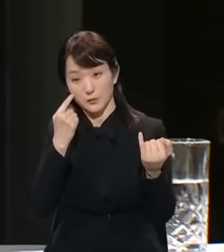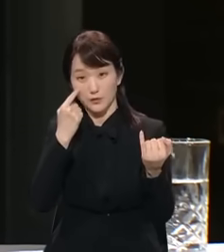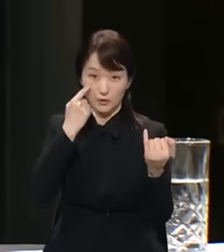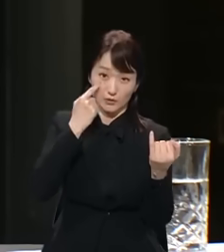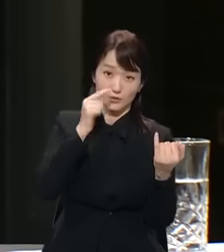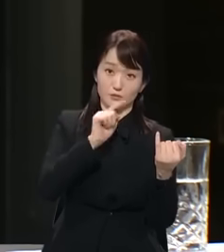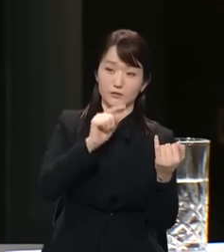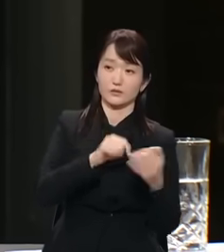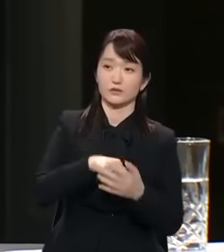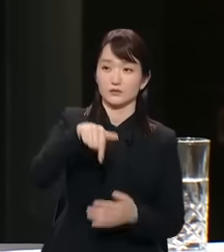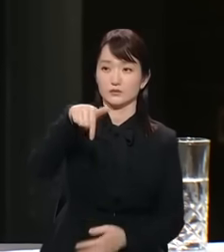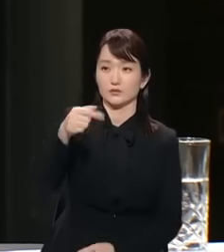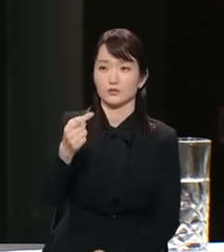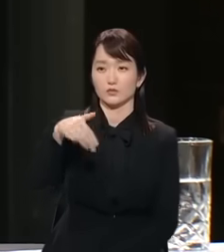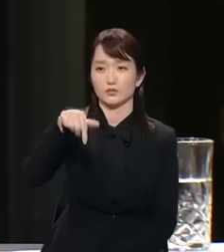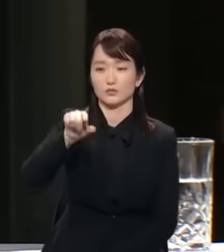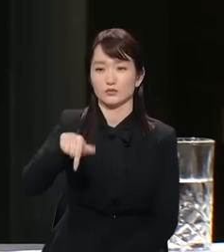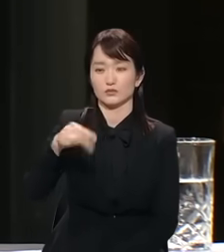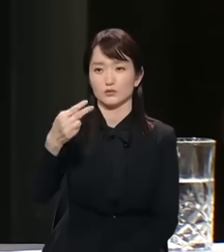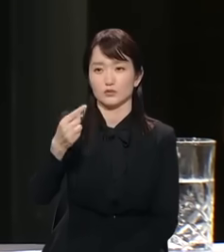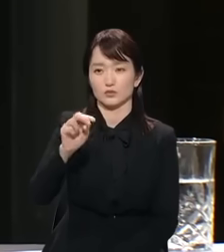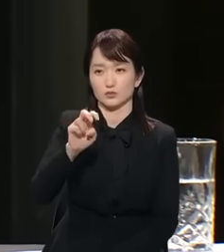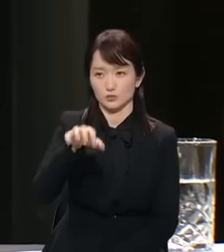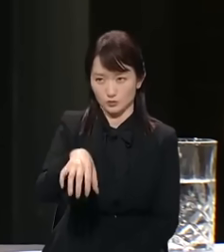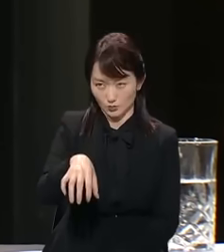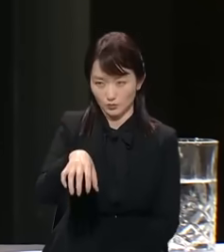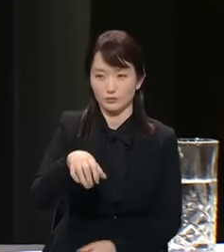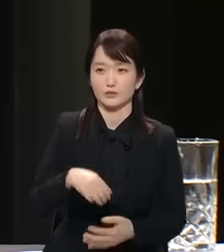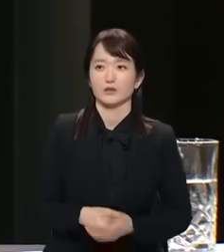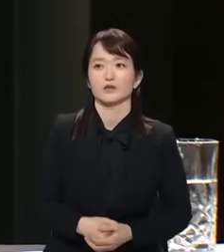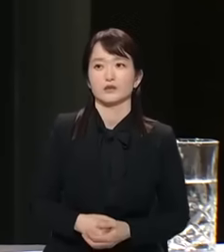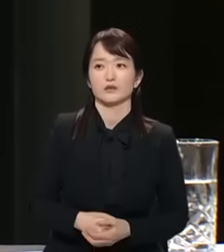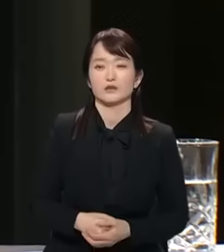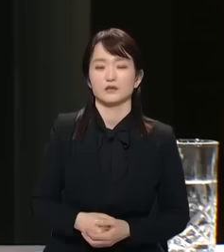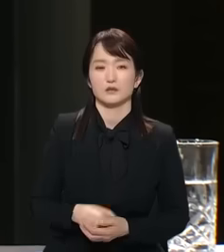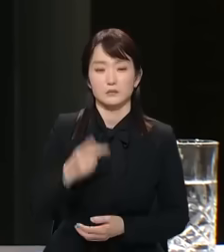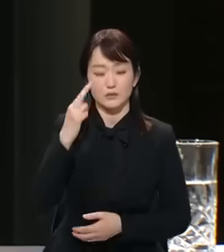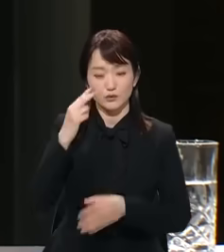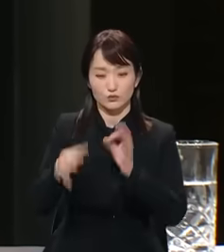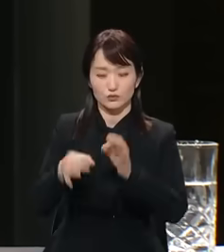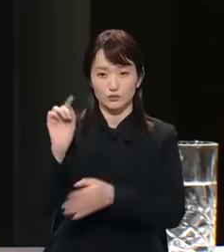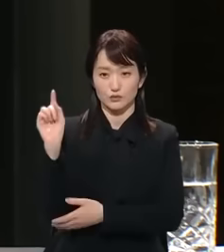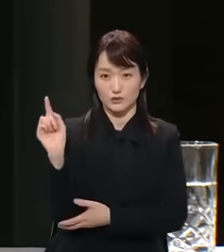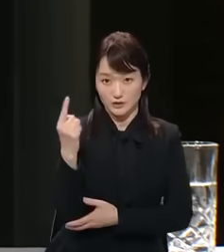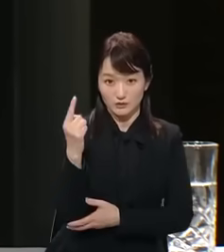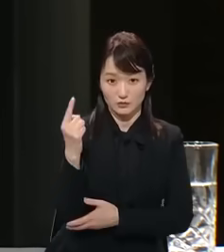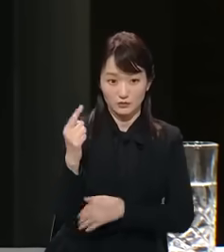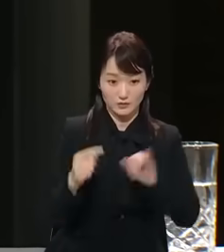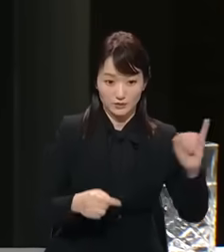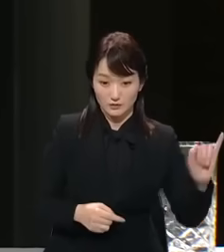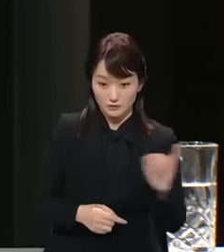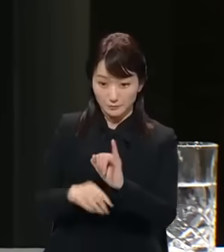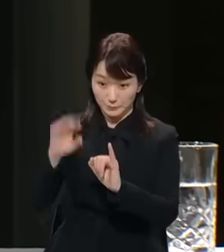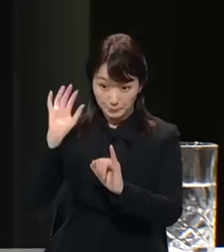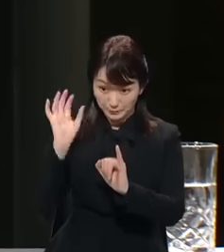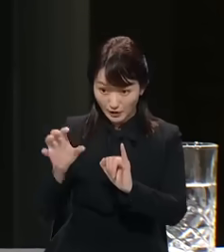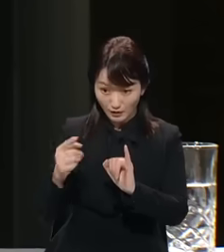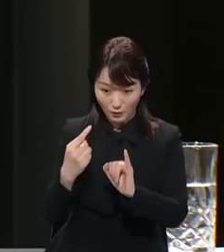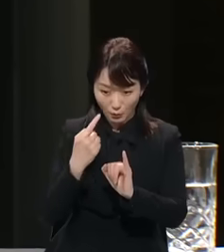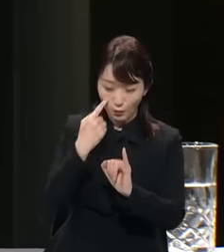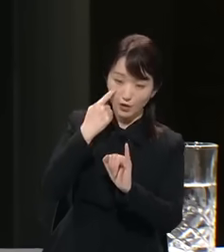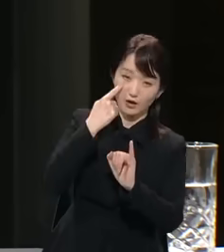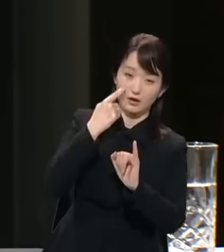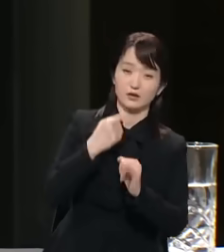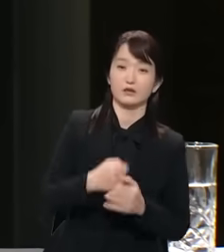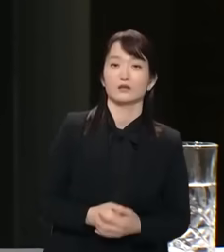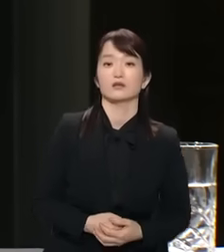고척돔에서 메이저 리그 개막전 레깅스 시구 하면서 더 많이 뭐 인구의 회자가 됐었죠